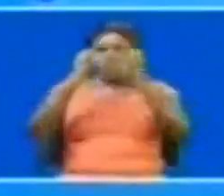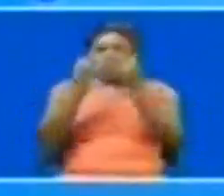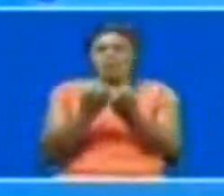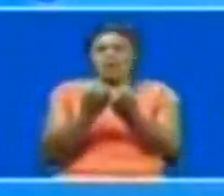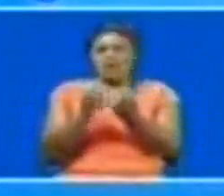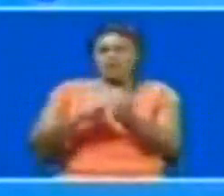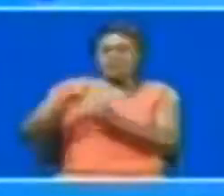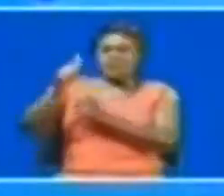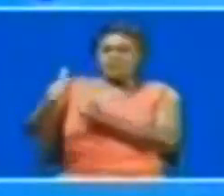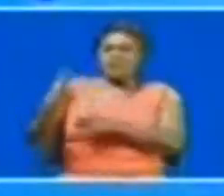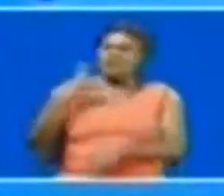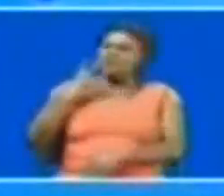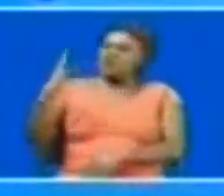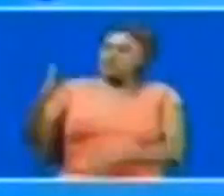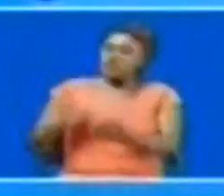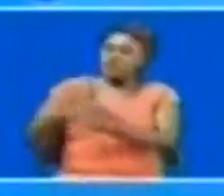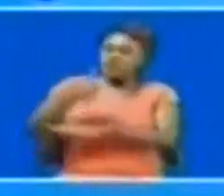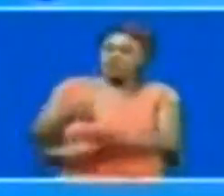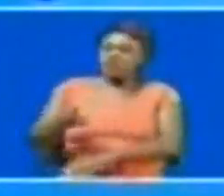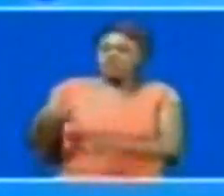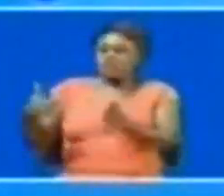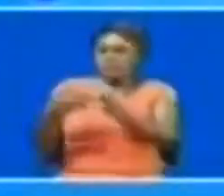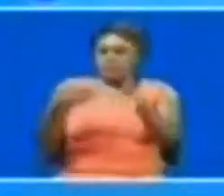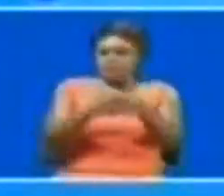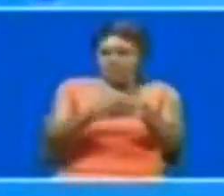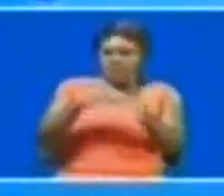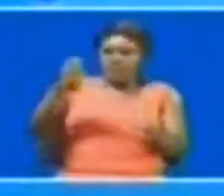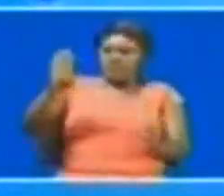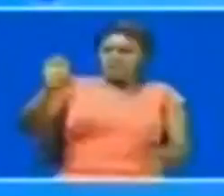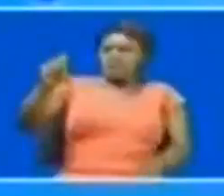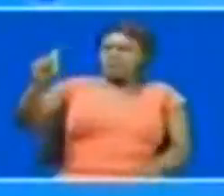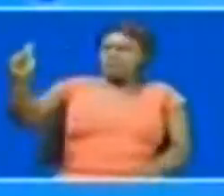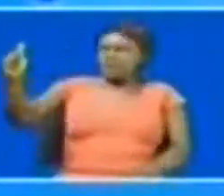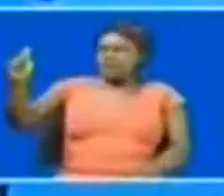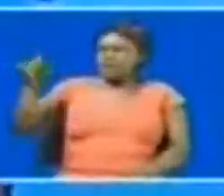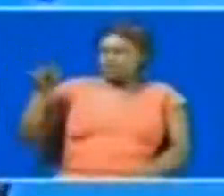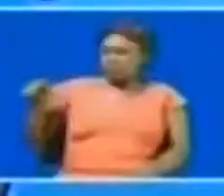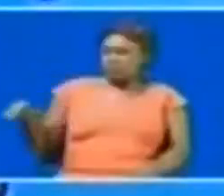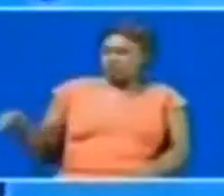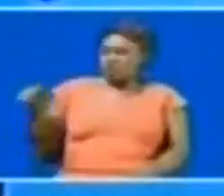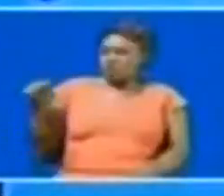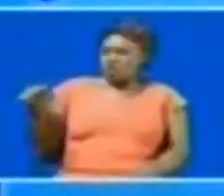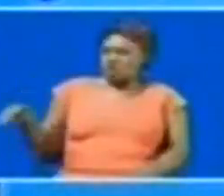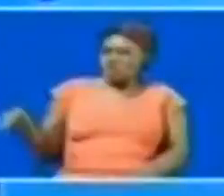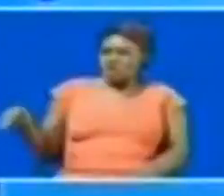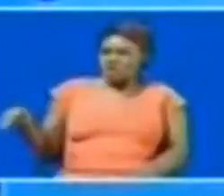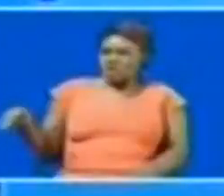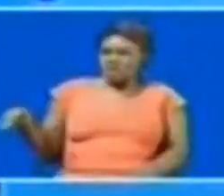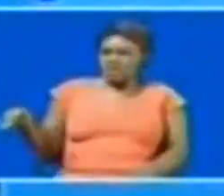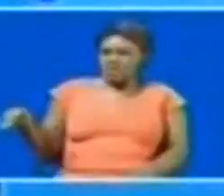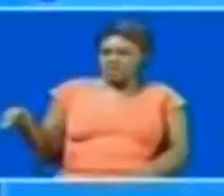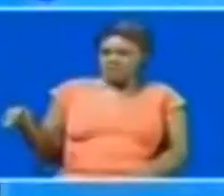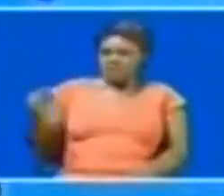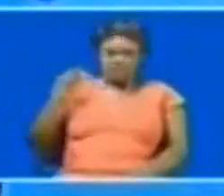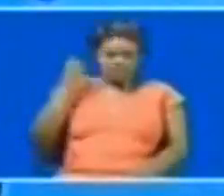katika mbio za mita 400 kuruka viunzi Nicholas Bett ambaye alifariki dunia wakati alfajiri eneo la Sochoi